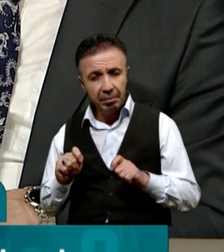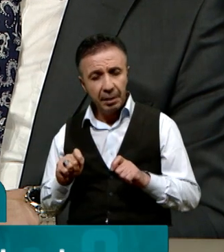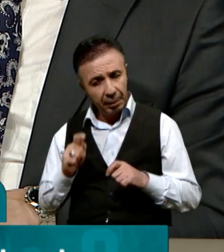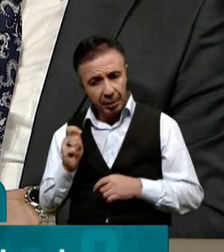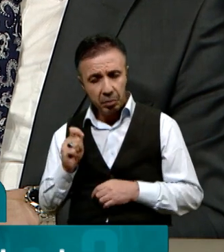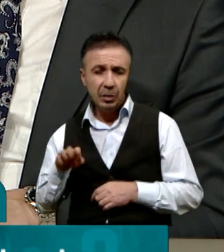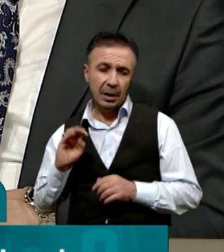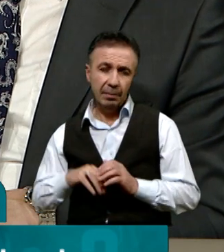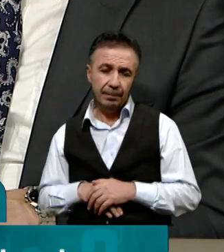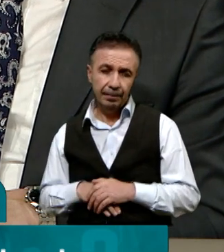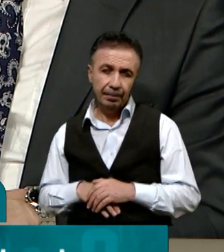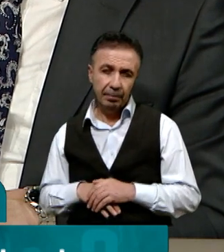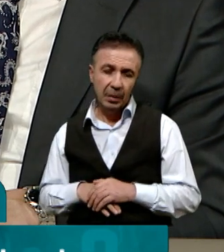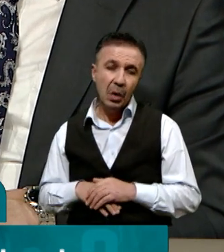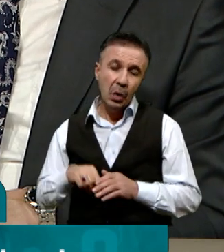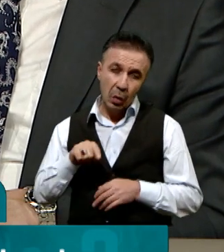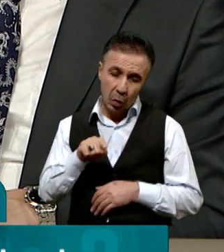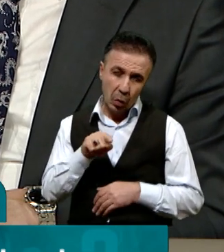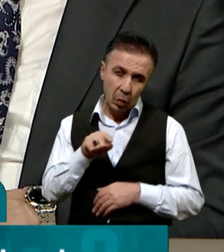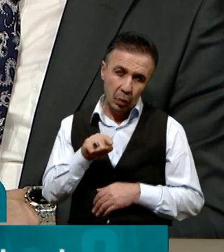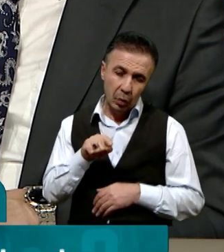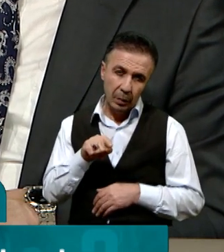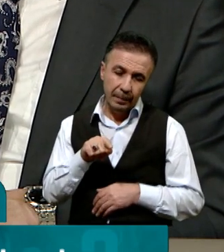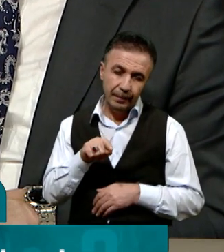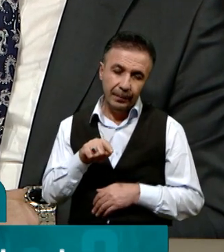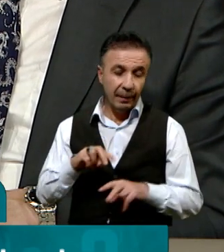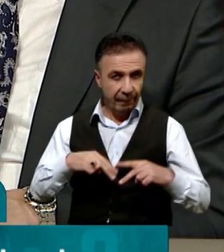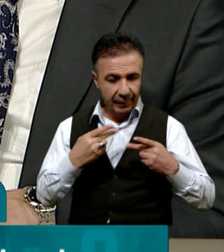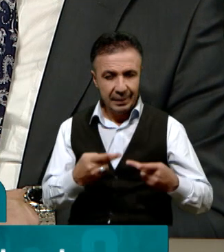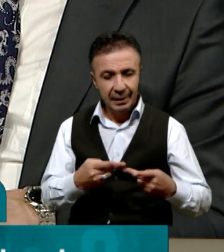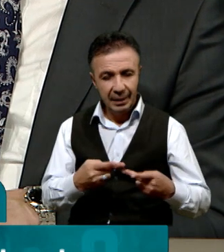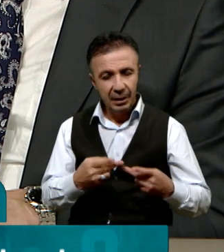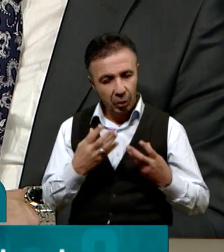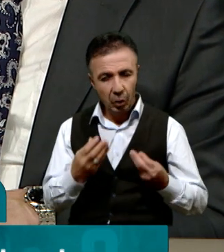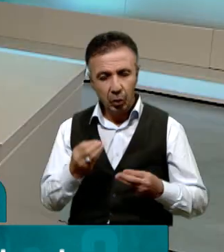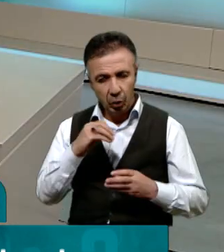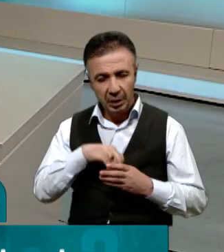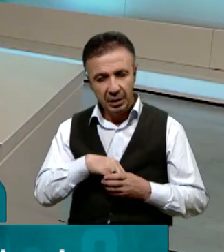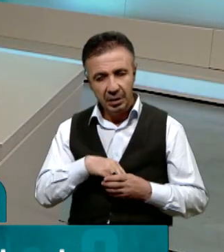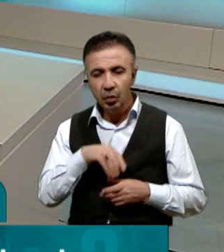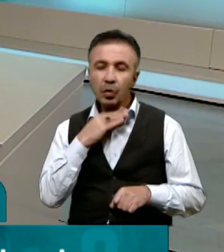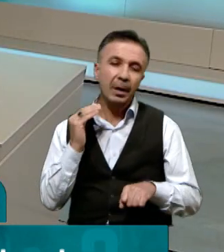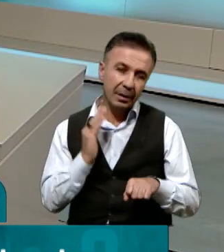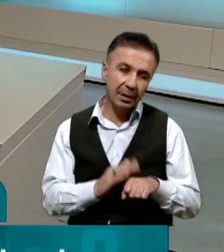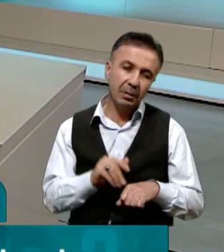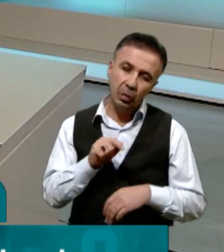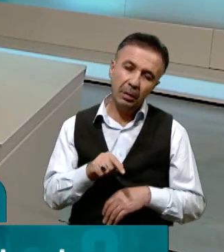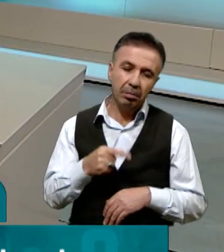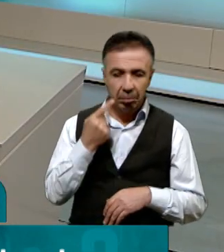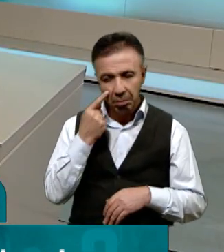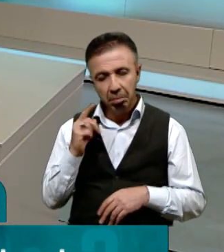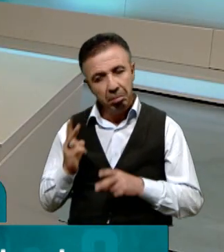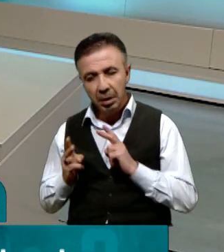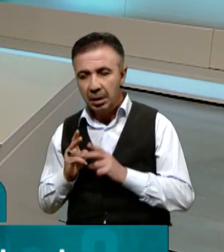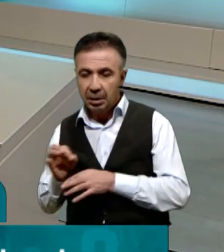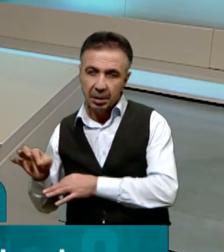zorunda değiliz. O onun neydi? Vasiyeti üzere. Ne yapıyordu? Onu icra ediyordu. Şimdi buradan hareketle bazı kişiler,